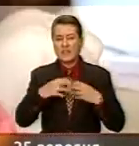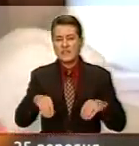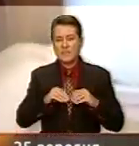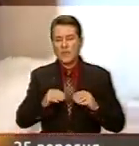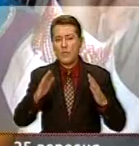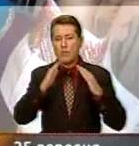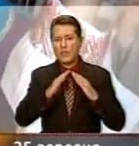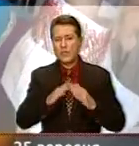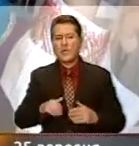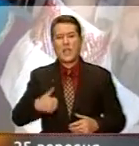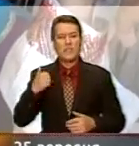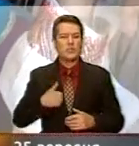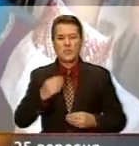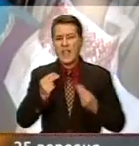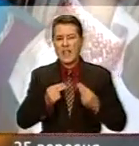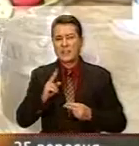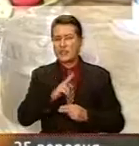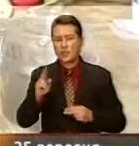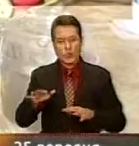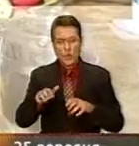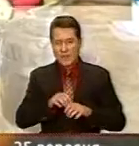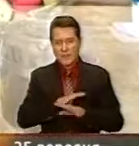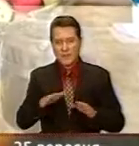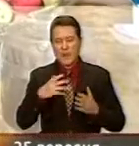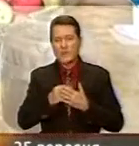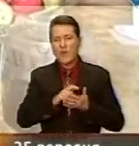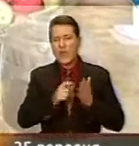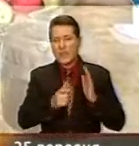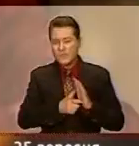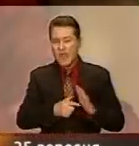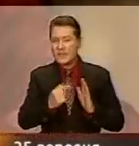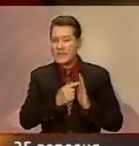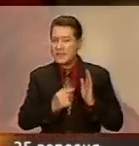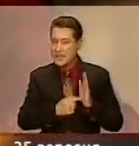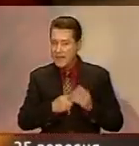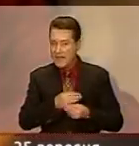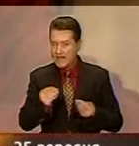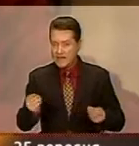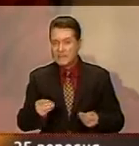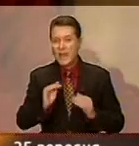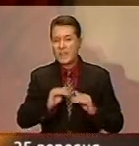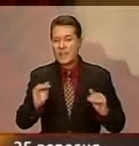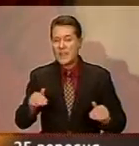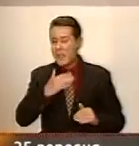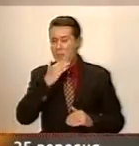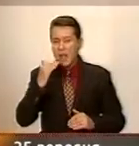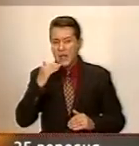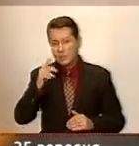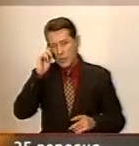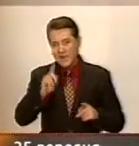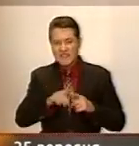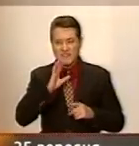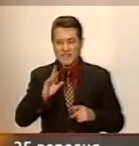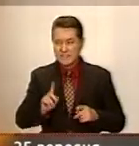хизується іграшок уже ніхто не забирає. У неї їх ціла кімната, хіба доводиться ділитися, бо ж у неї дуже багато братів і сестер.